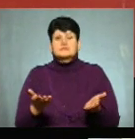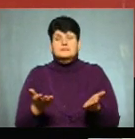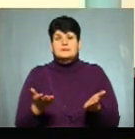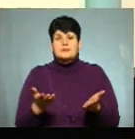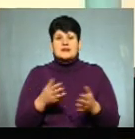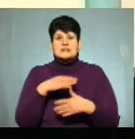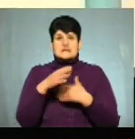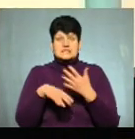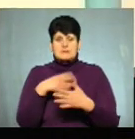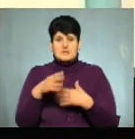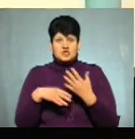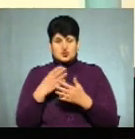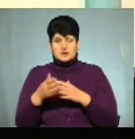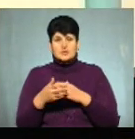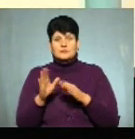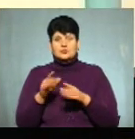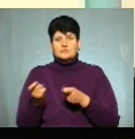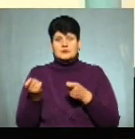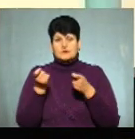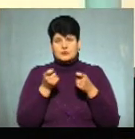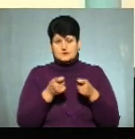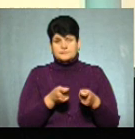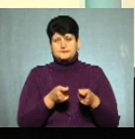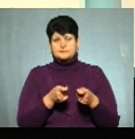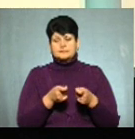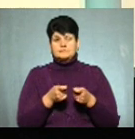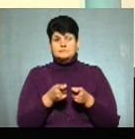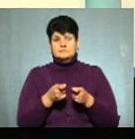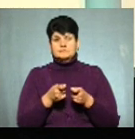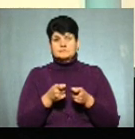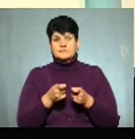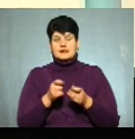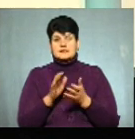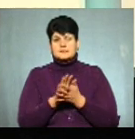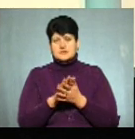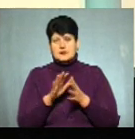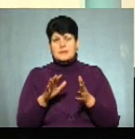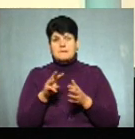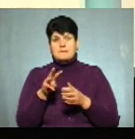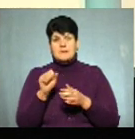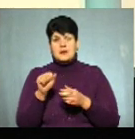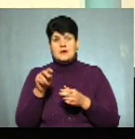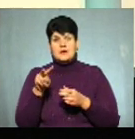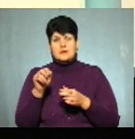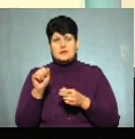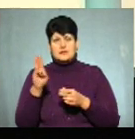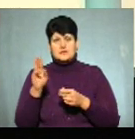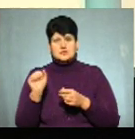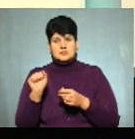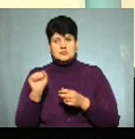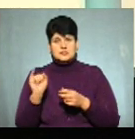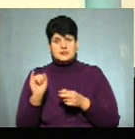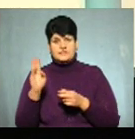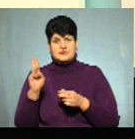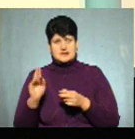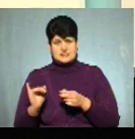Змішані побутові відходи перевозяться перевізниками, надавачами послуг на сміттєзвалище біля села Малашівці. На сьогоднішній день